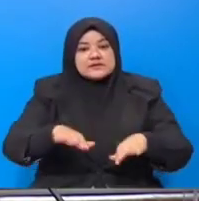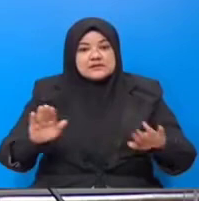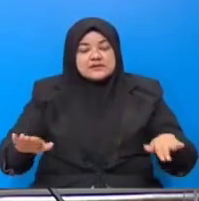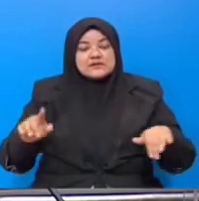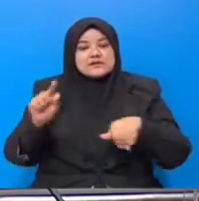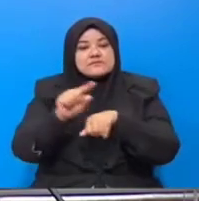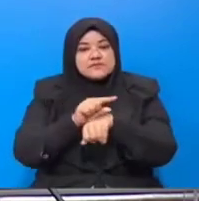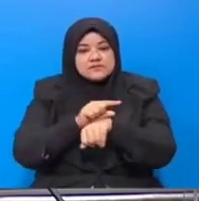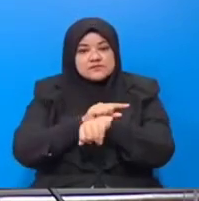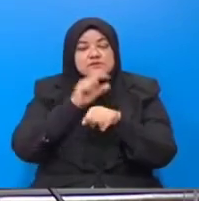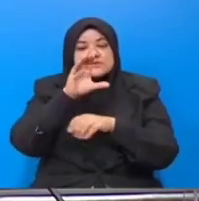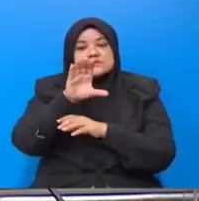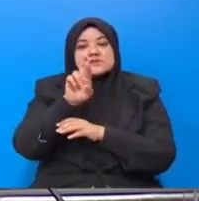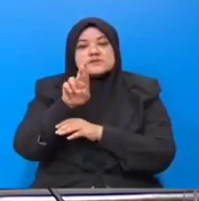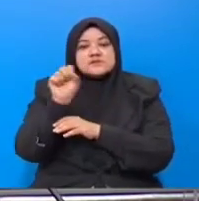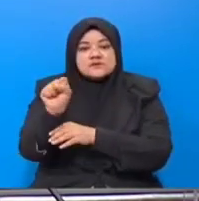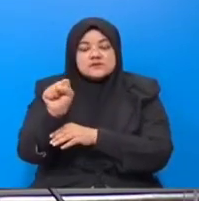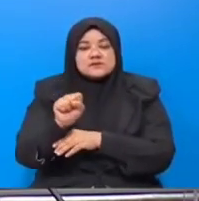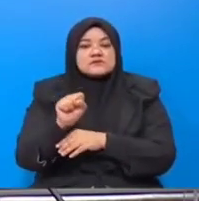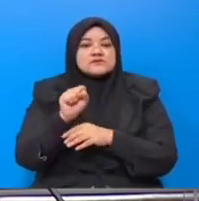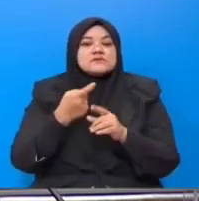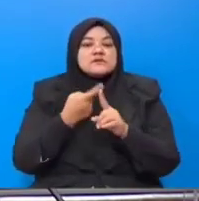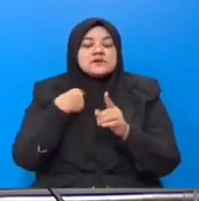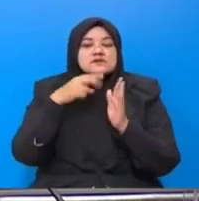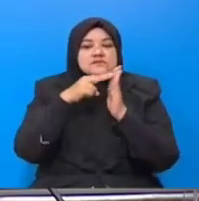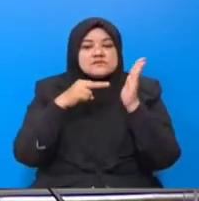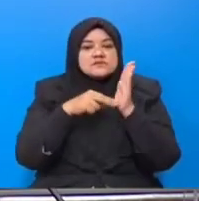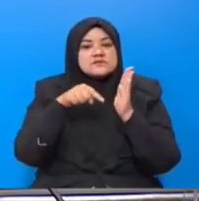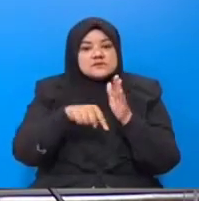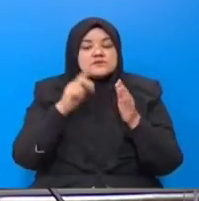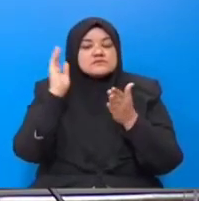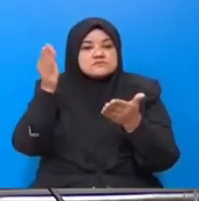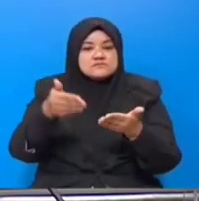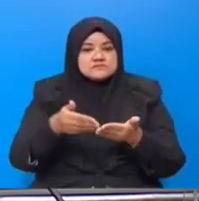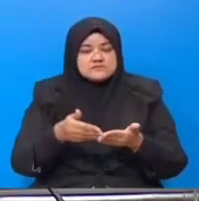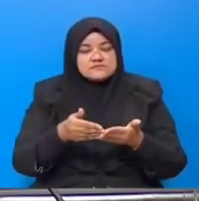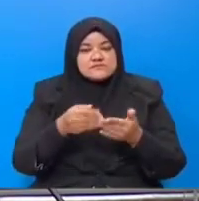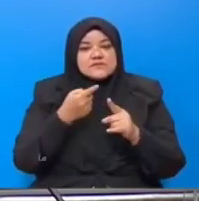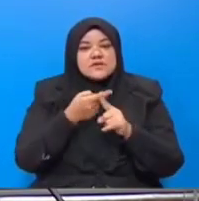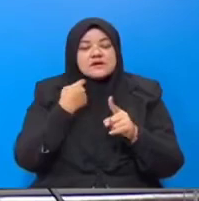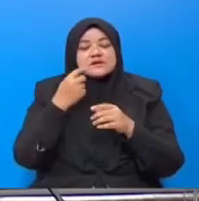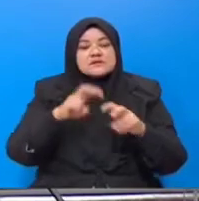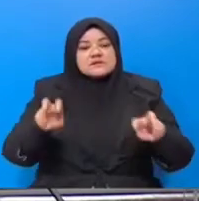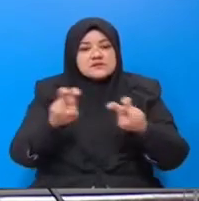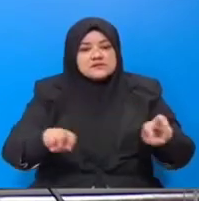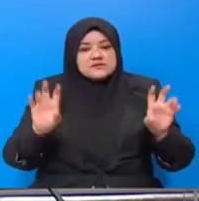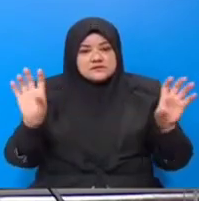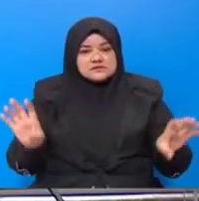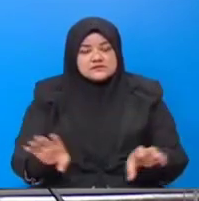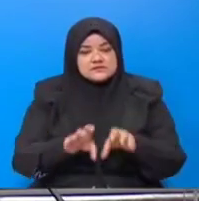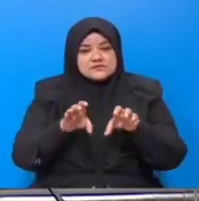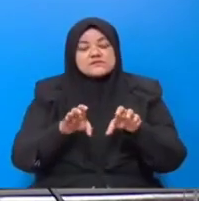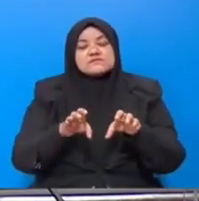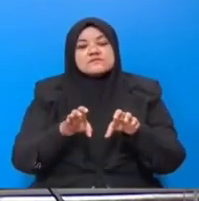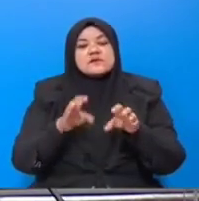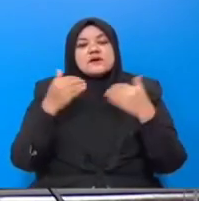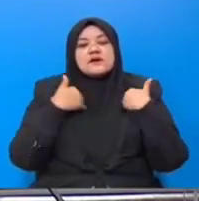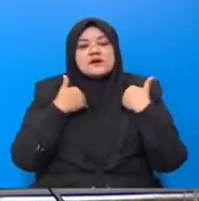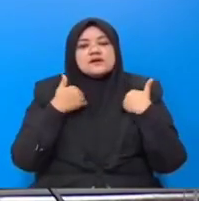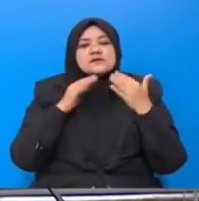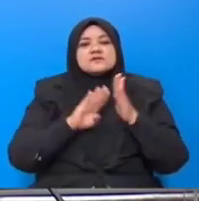kanak-kanak yang menggunakan CRS sejak peraturan ini diperkenalkan daripada kajian yang dijalankan